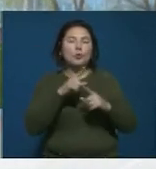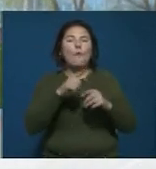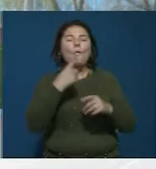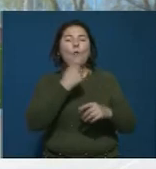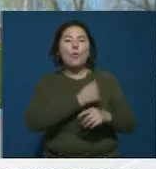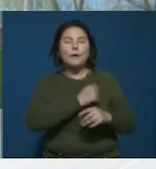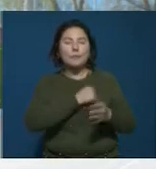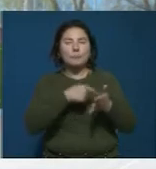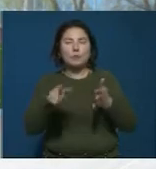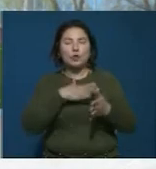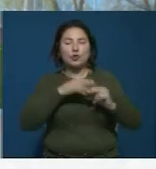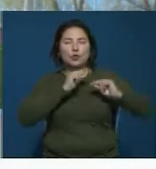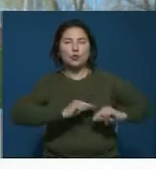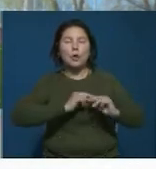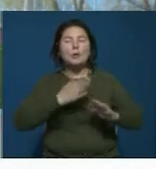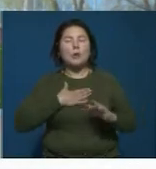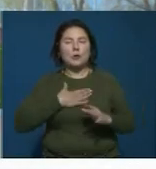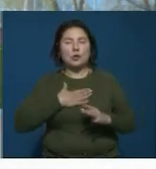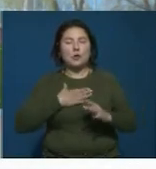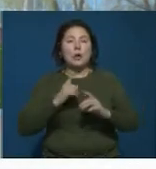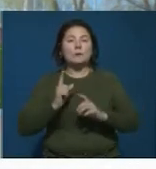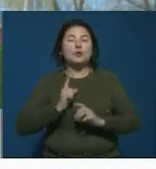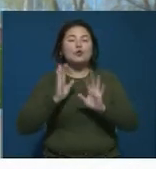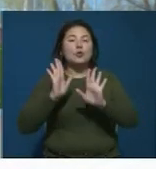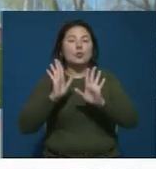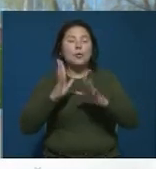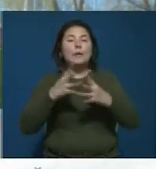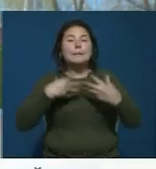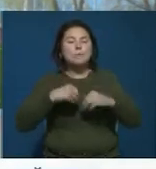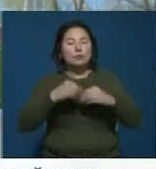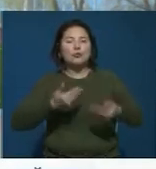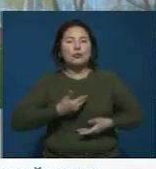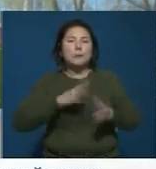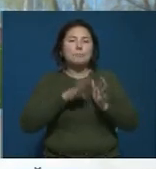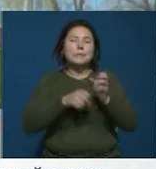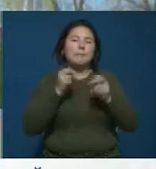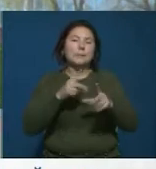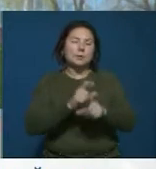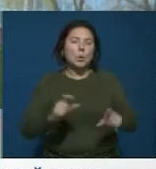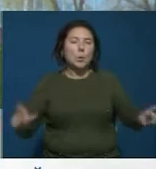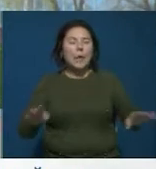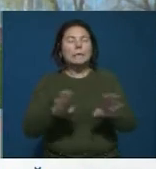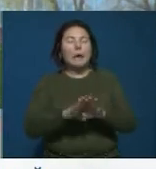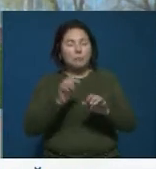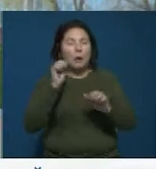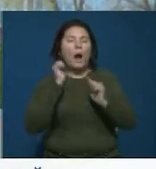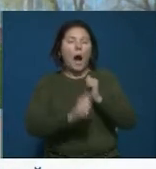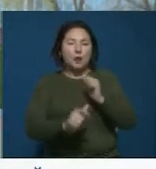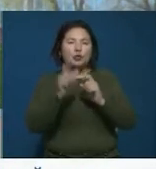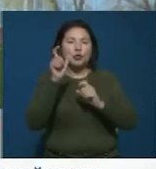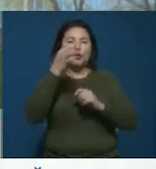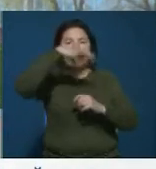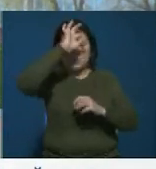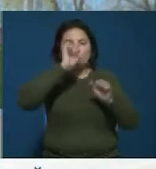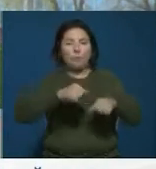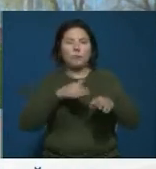отметили наш трудно ждал всегда стоять на страже не только порядка ну и жизни и безопасности людей так поступил бы каждый полицейский